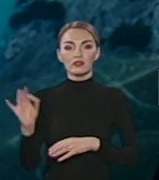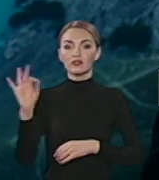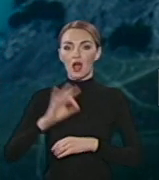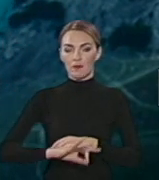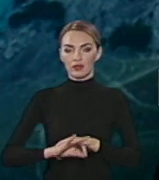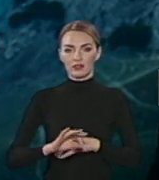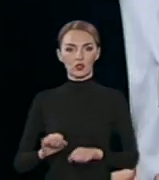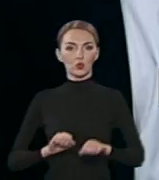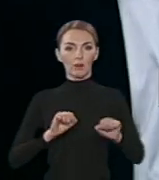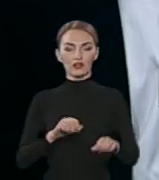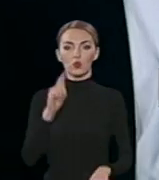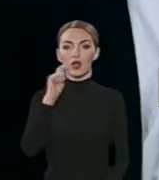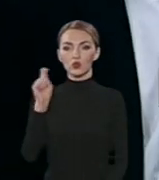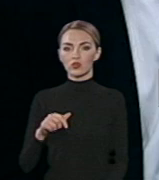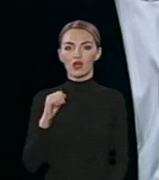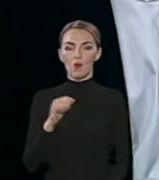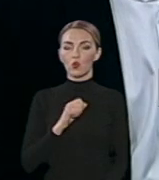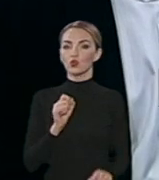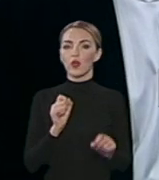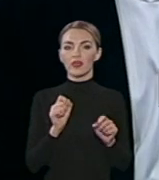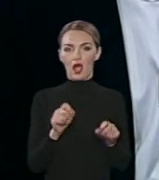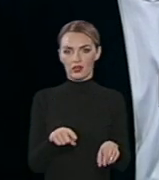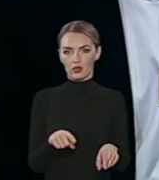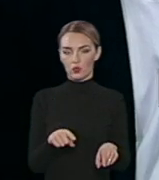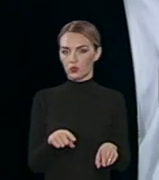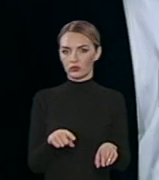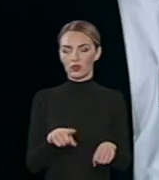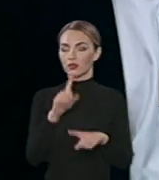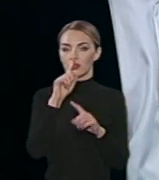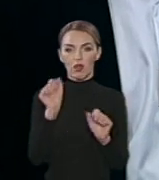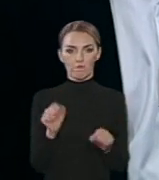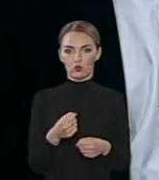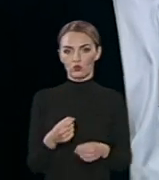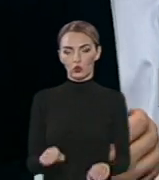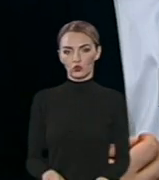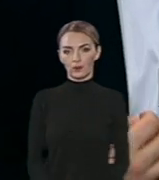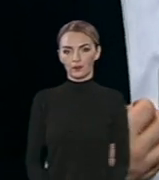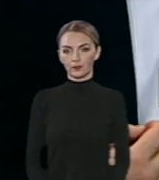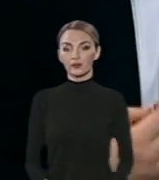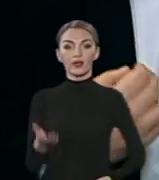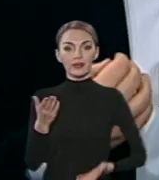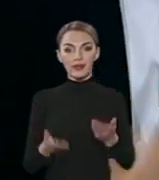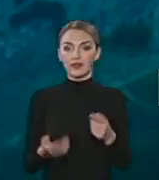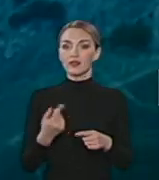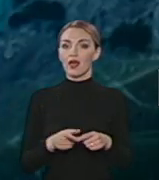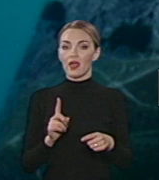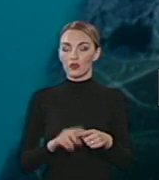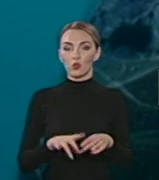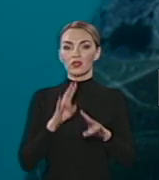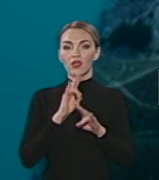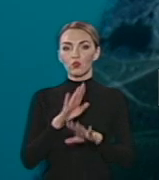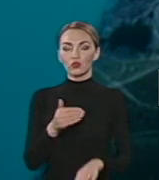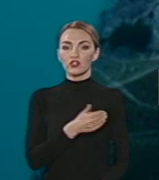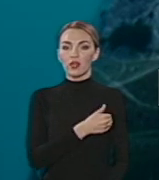заставить Запад заступаться за Украину самостоятельно невозможно, если на это не будет желания